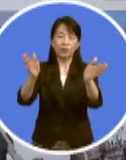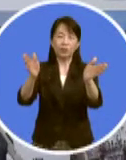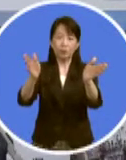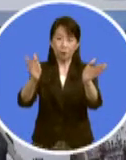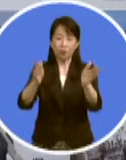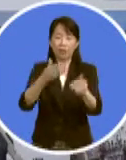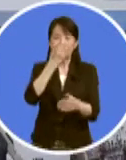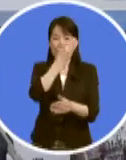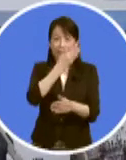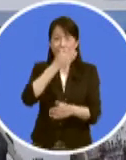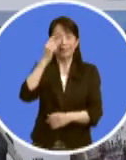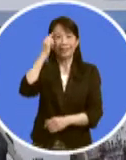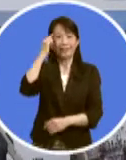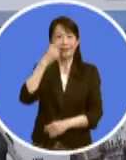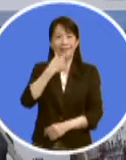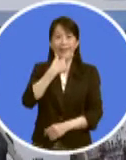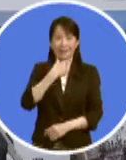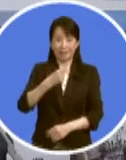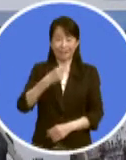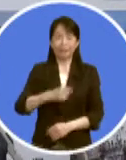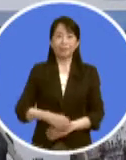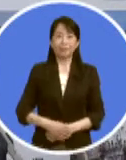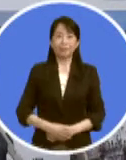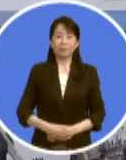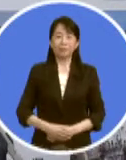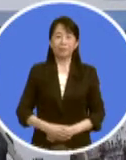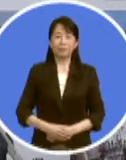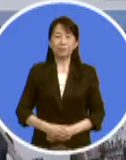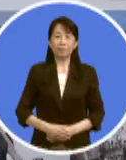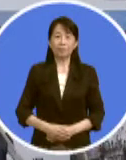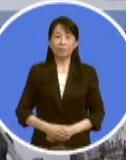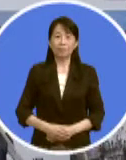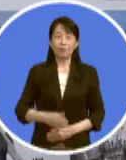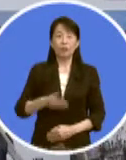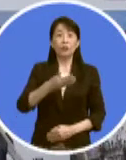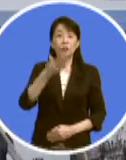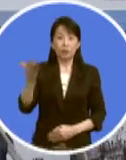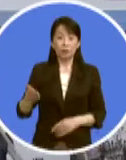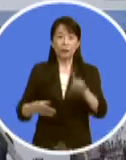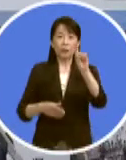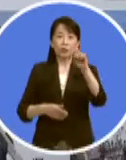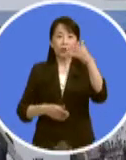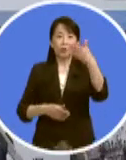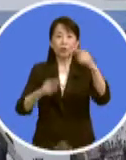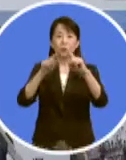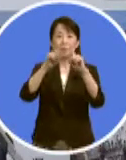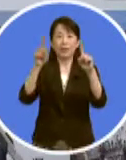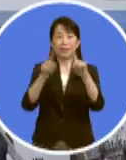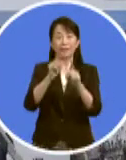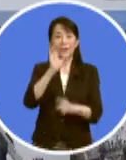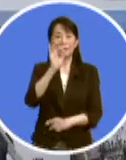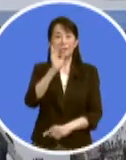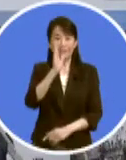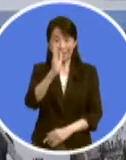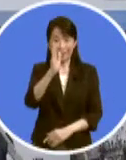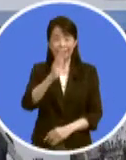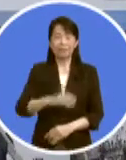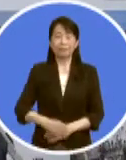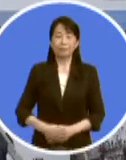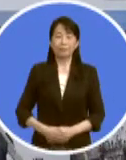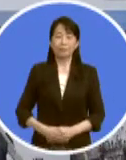をも重視していきたいと言うことでございますそれから19ページをお開きいただきたいと思い